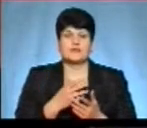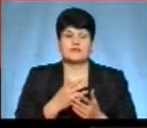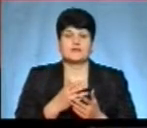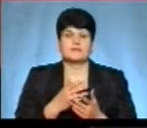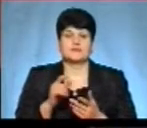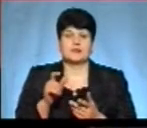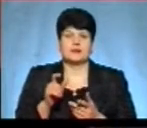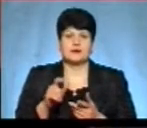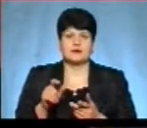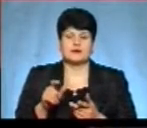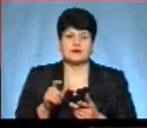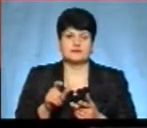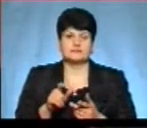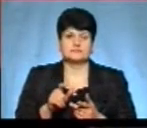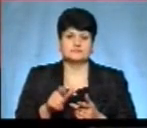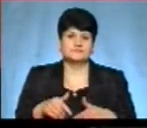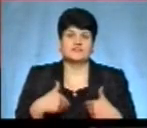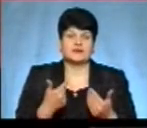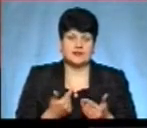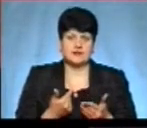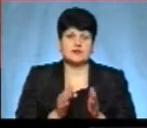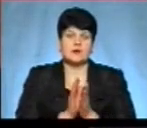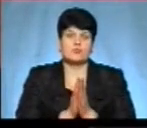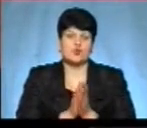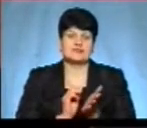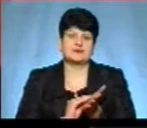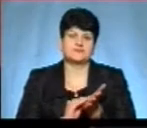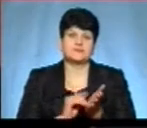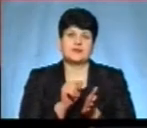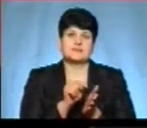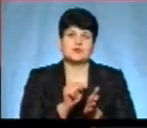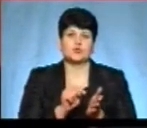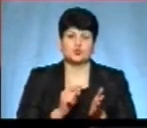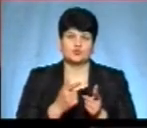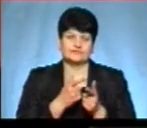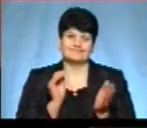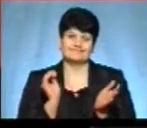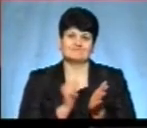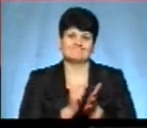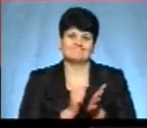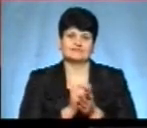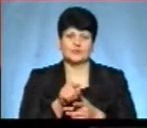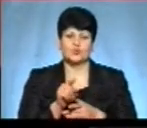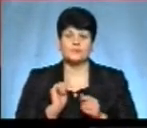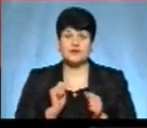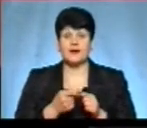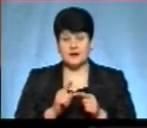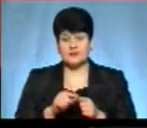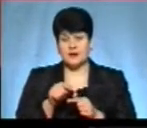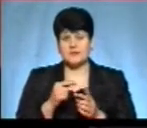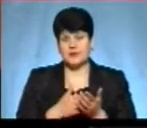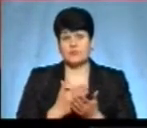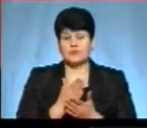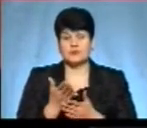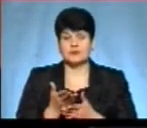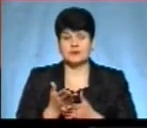до редакторів, напевне, цих видань і просять опублікувати ту чи іншу інформацію, яка, відповідно, має ознаки політичної джинси,